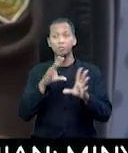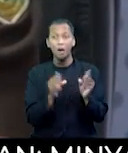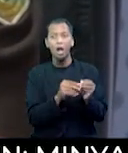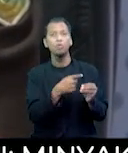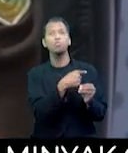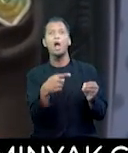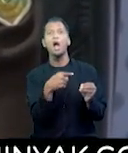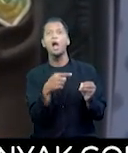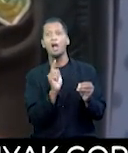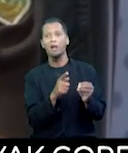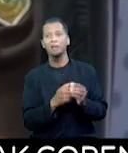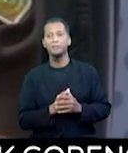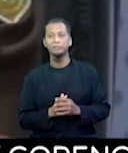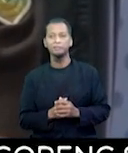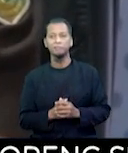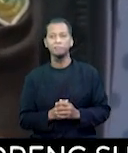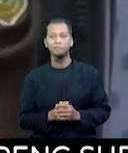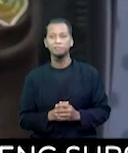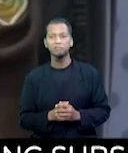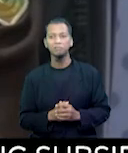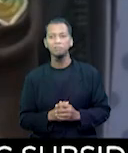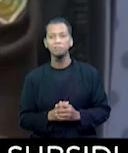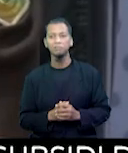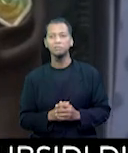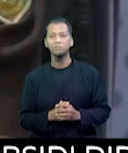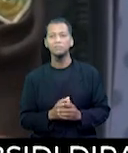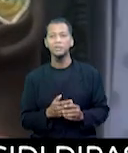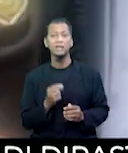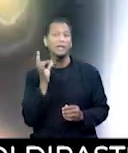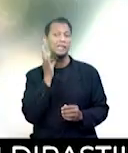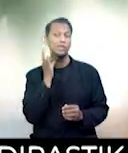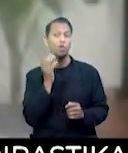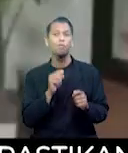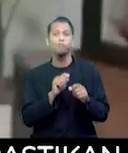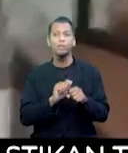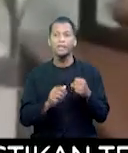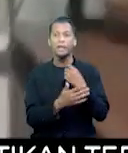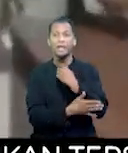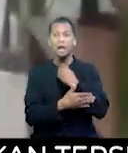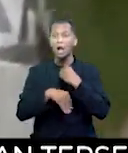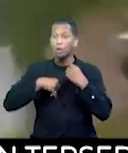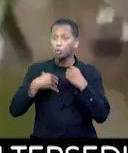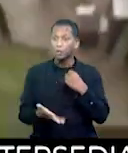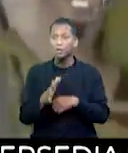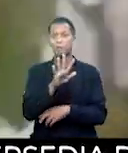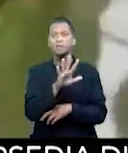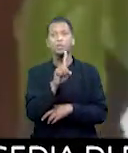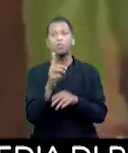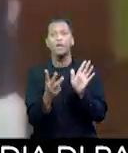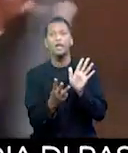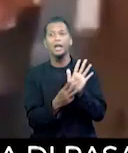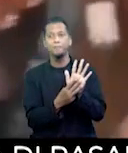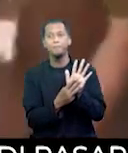sehingga berpotensi merugikan kerugian negara sebesar 51 miliar. Saat ini tersangka ditahan di Rutan